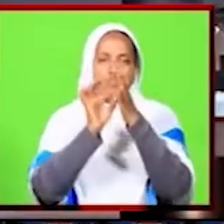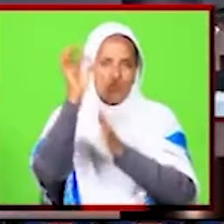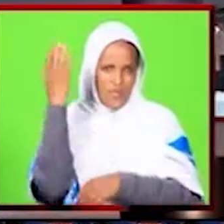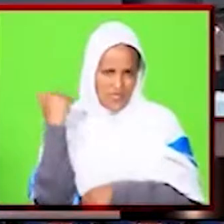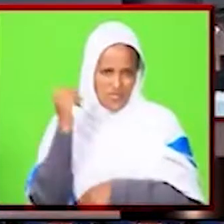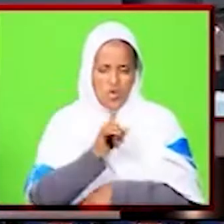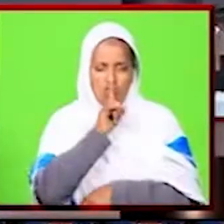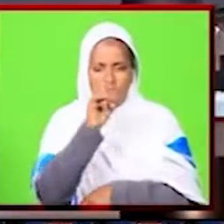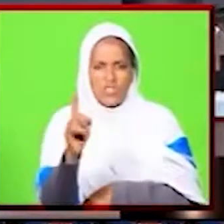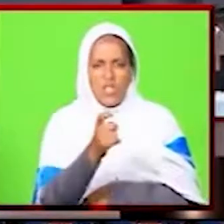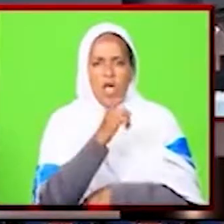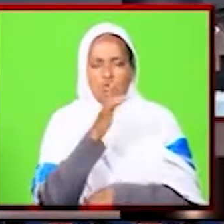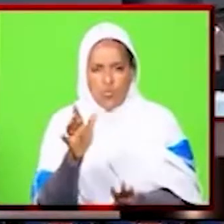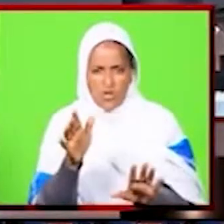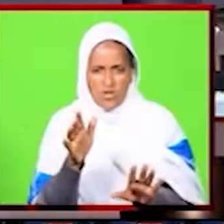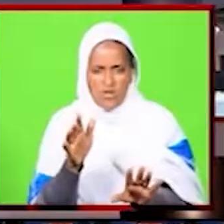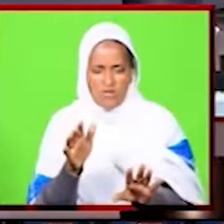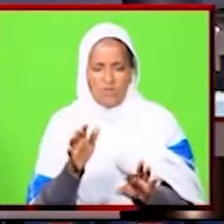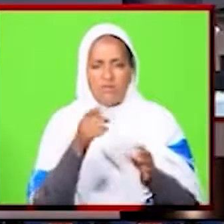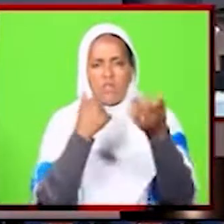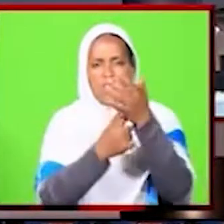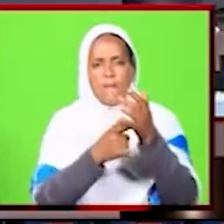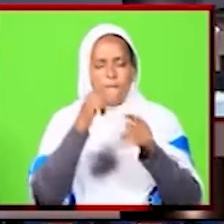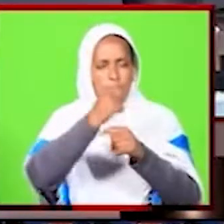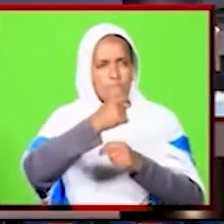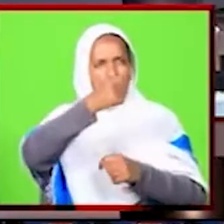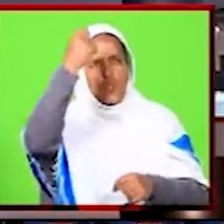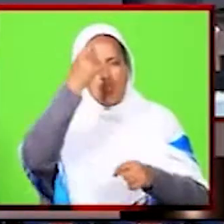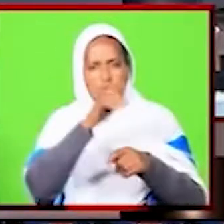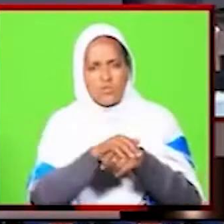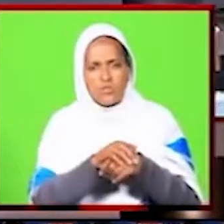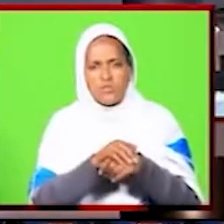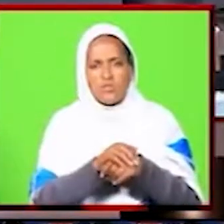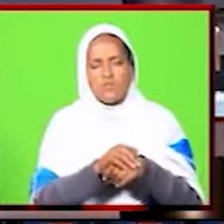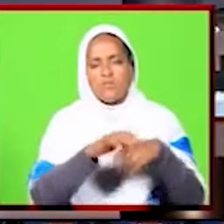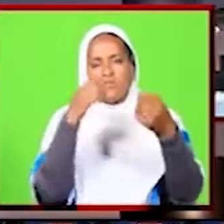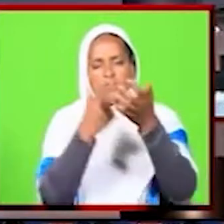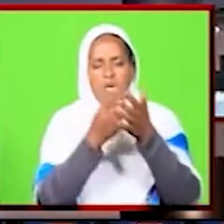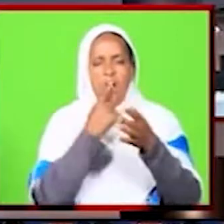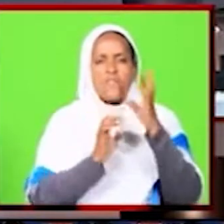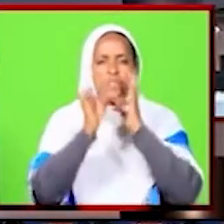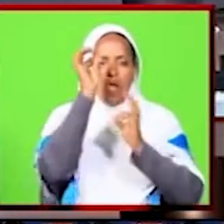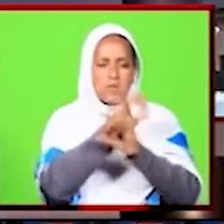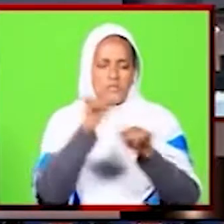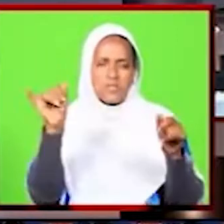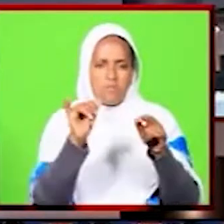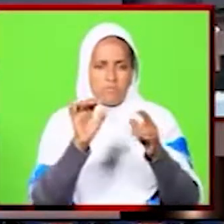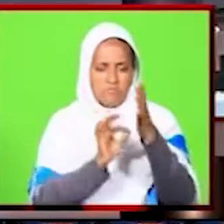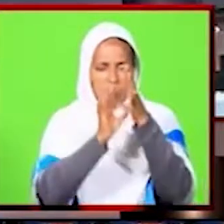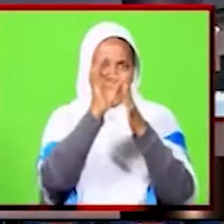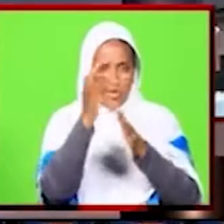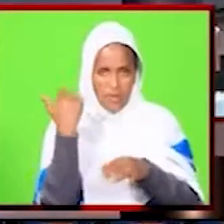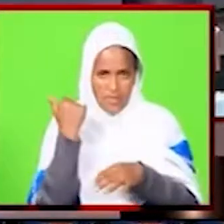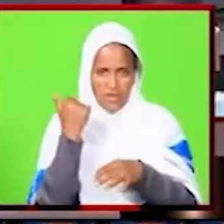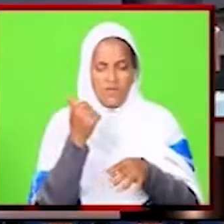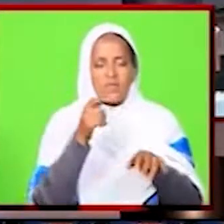ተረት ነበር የሚቆጥሩት። እውነት ያልሆነ እንደ ሚቶሎጂ ወይም እንደ ሌጀንድ አፈ ታሪክ